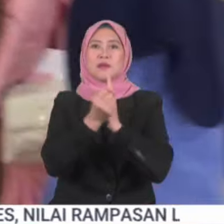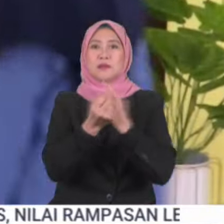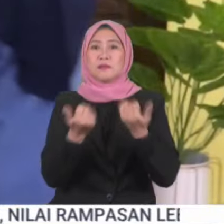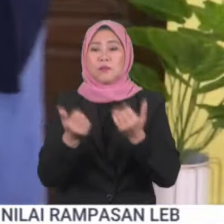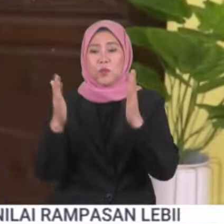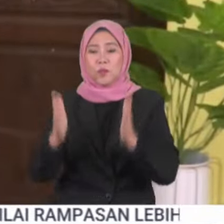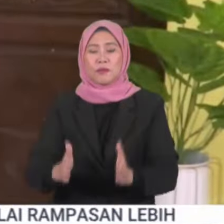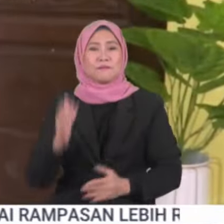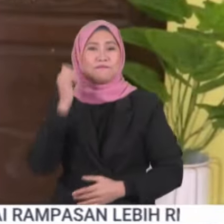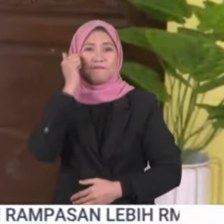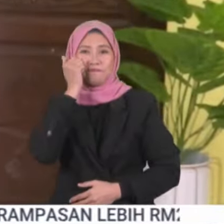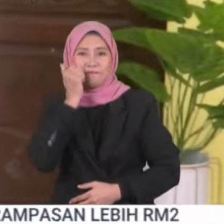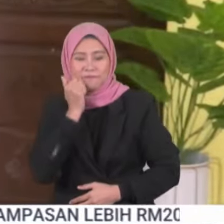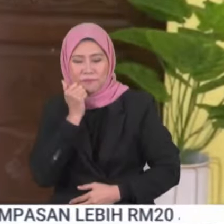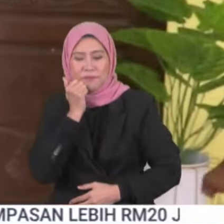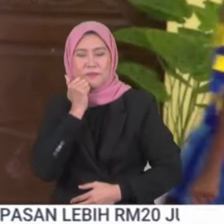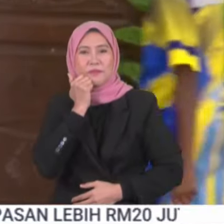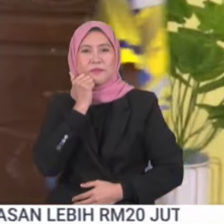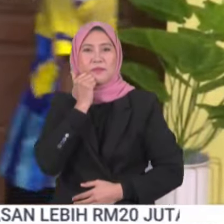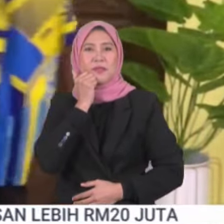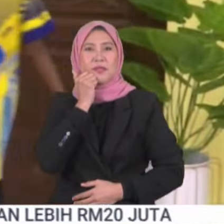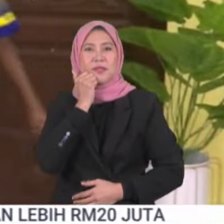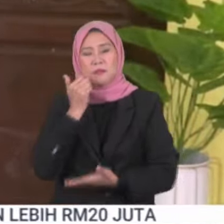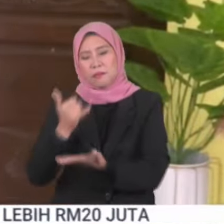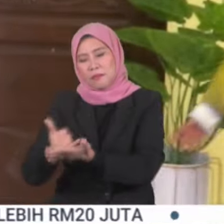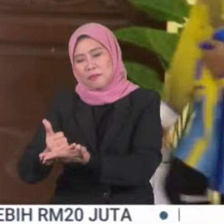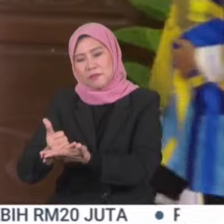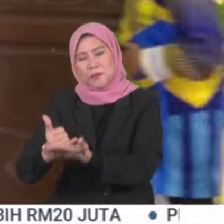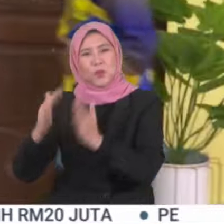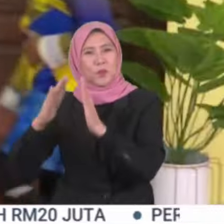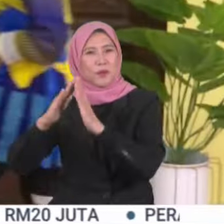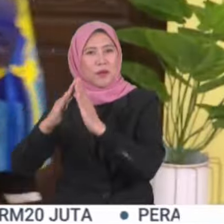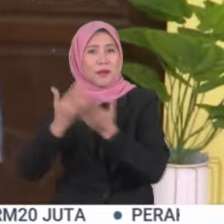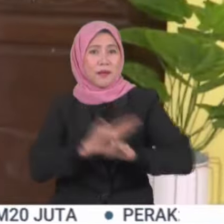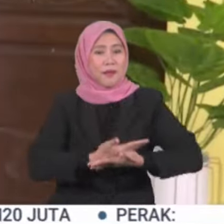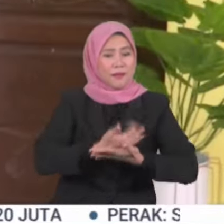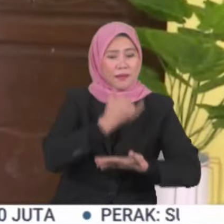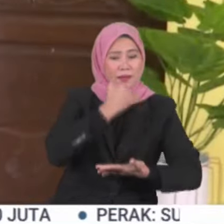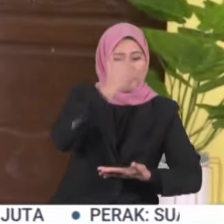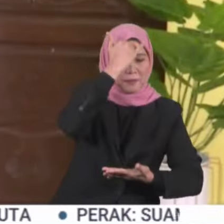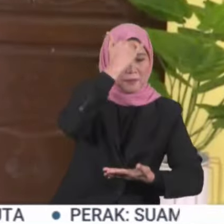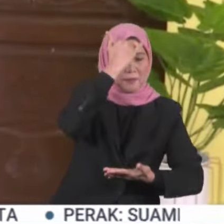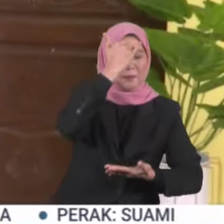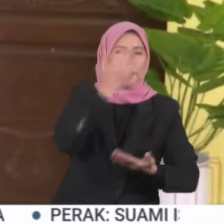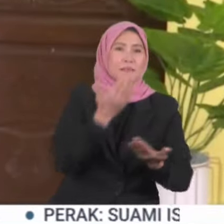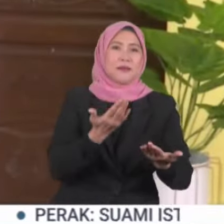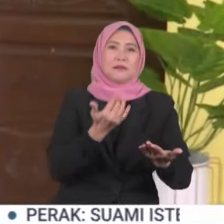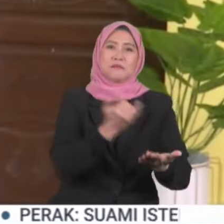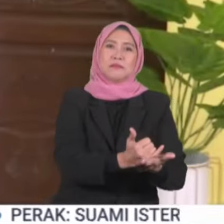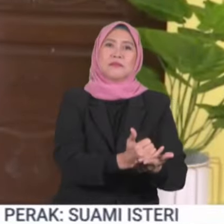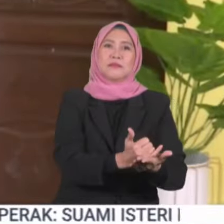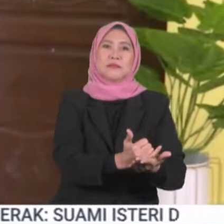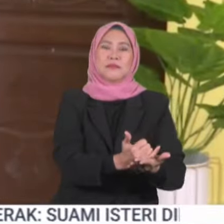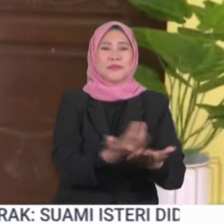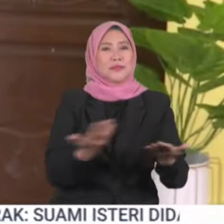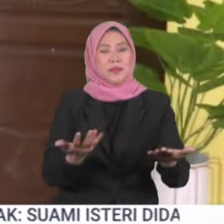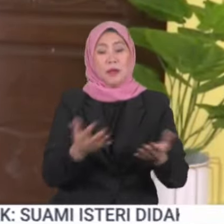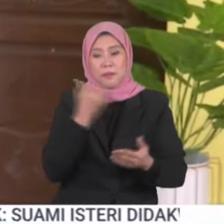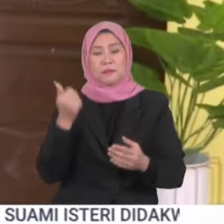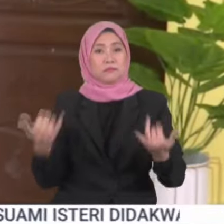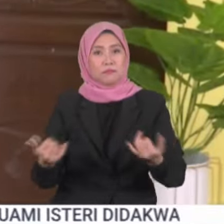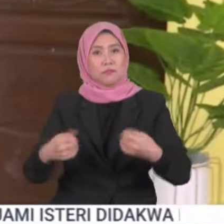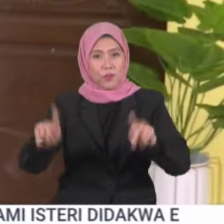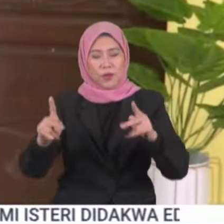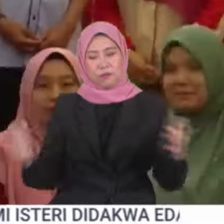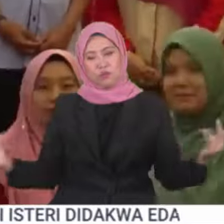emas yang jarang-jarang keluar, anak-anak yatim yang jarang ke majlis-majlis seperti ini dan